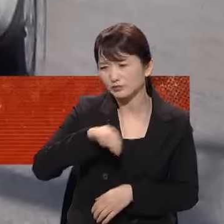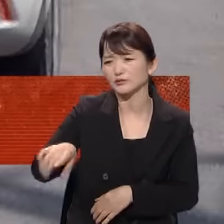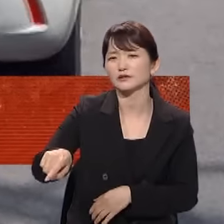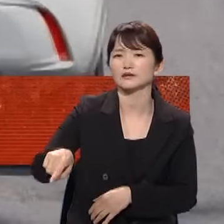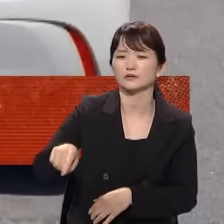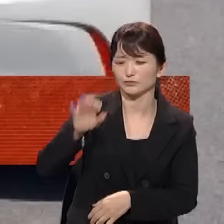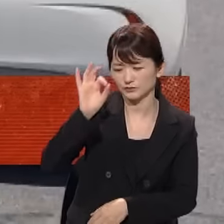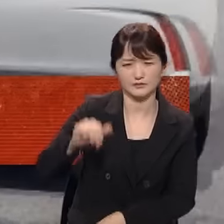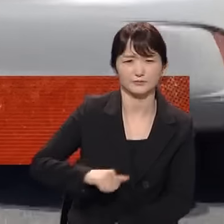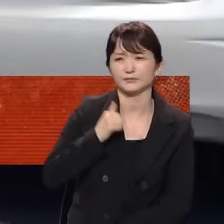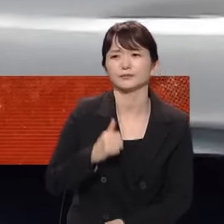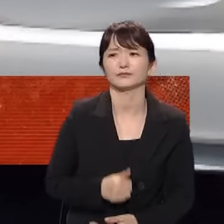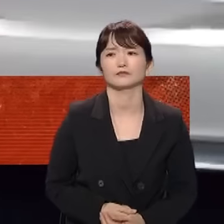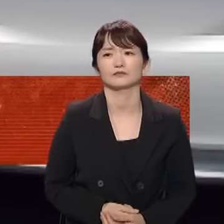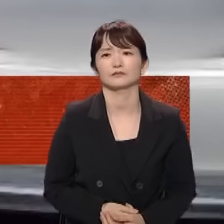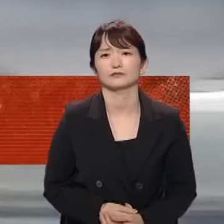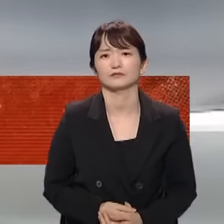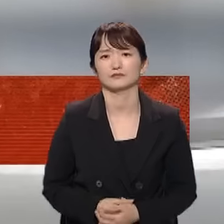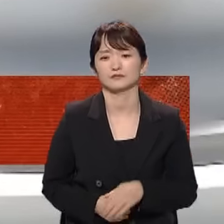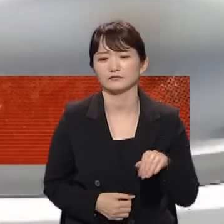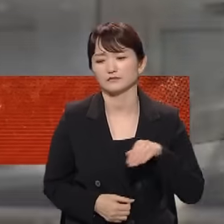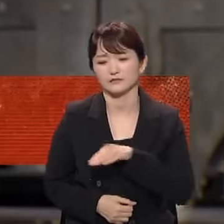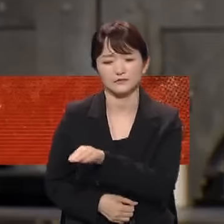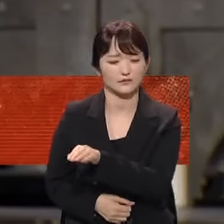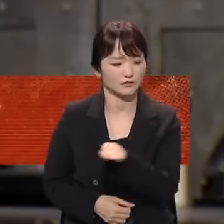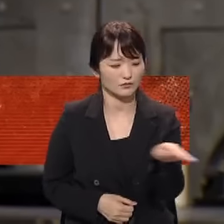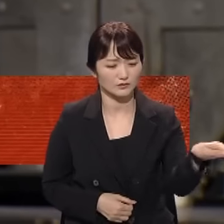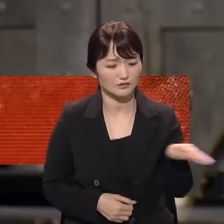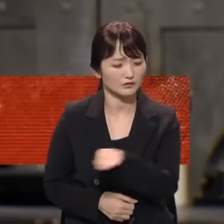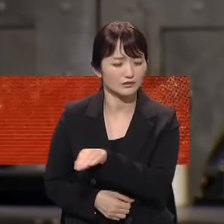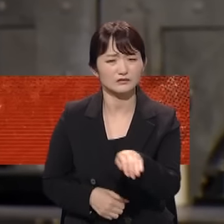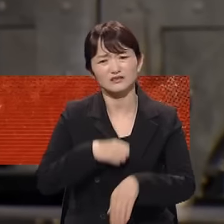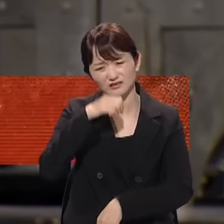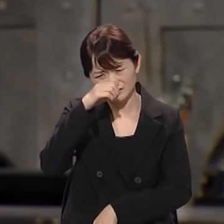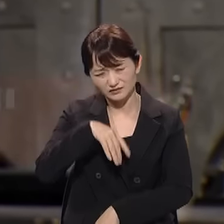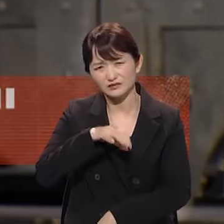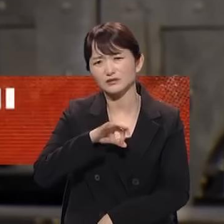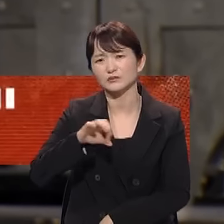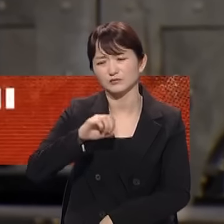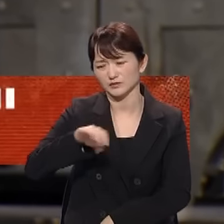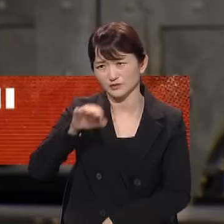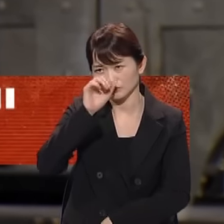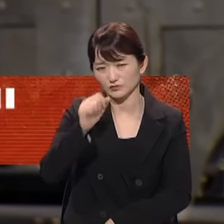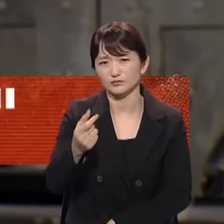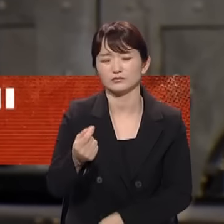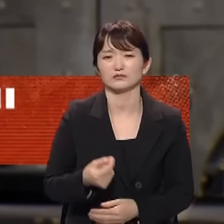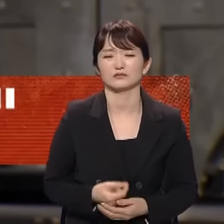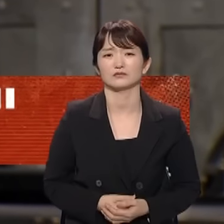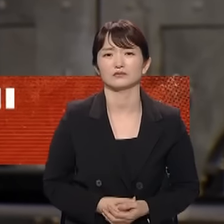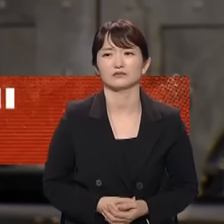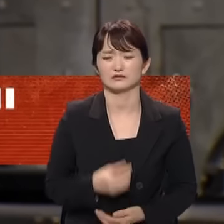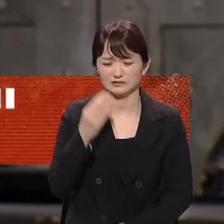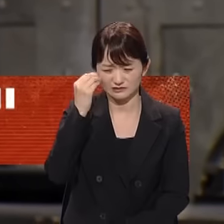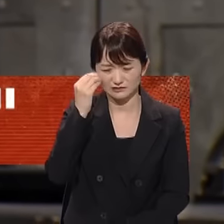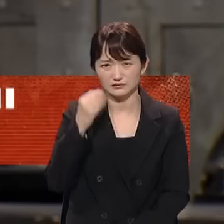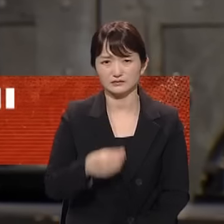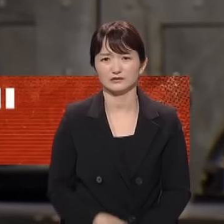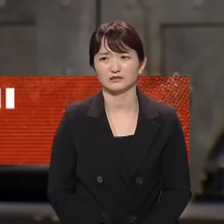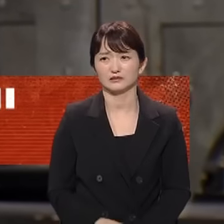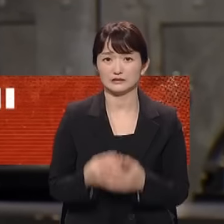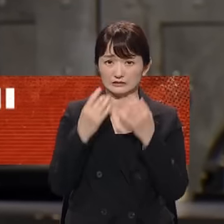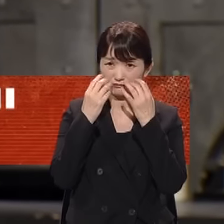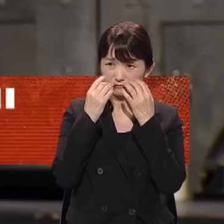진짜. 저거 왔다 갔다 하느니 그냥 버리면 안 됩니까? 아니 저 기름값이 더 들겠어. 이상합니다. 이상해요.